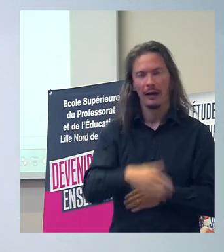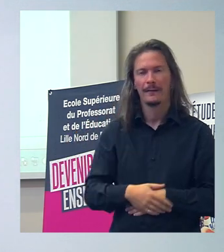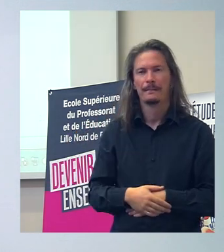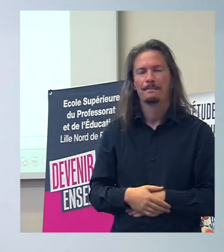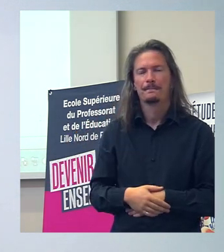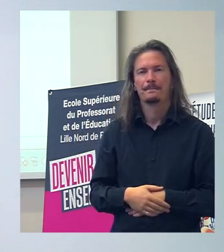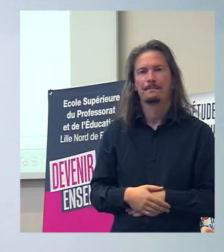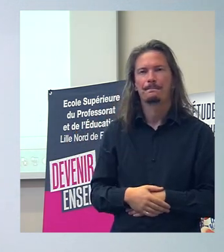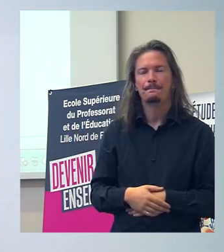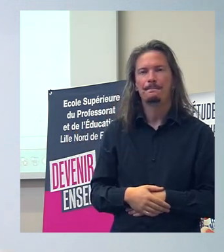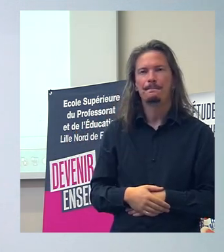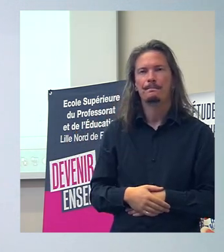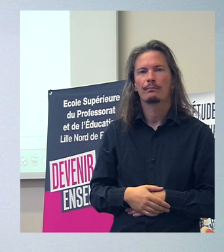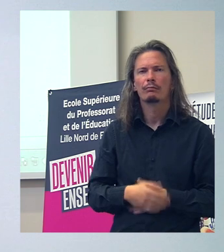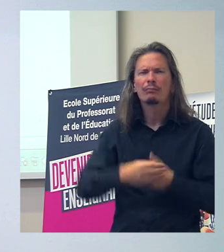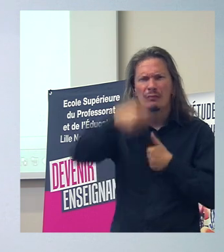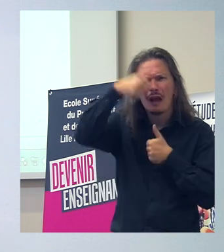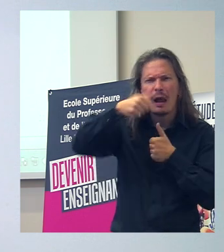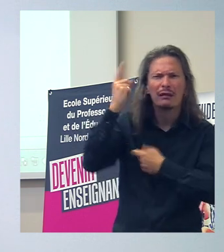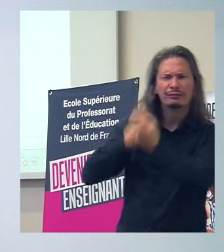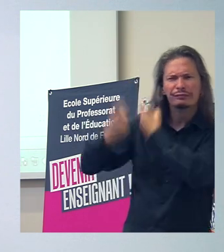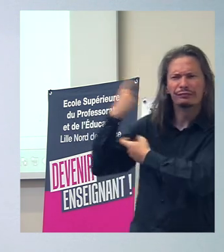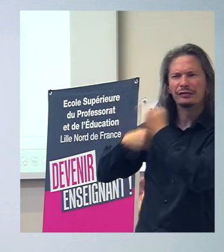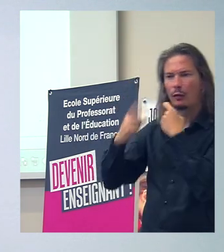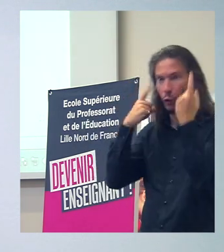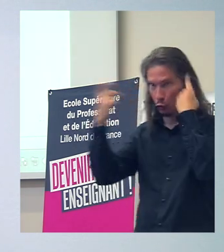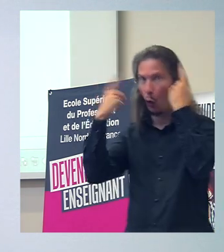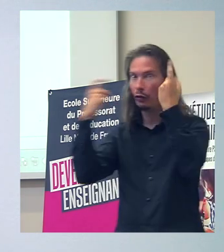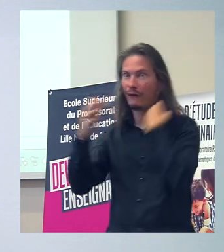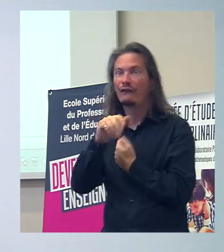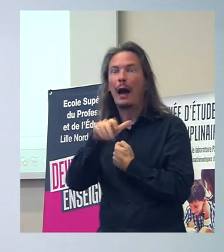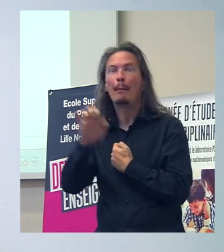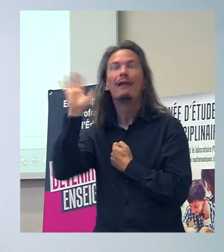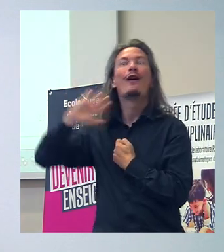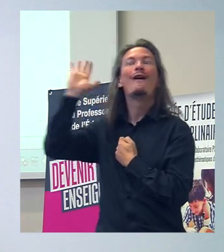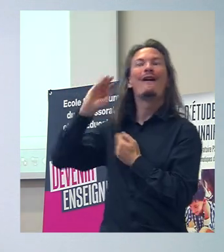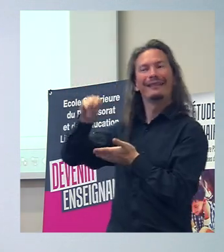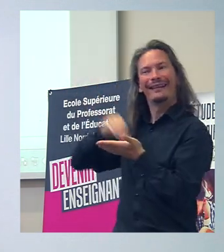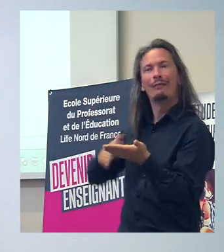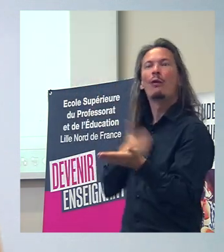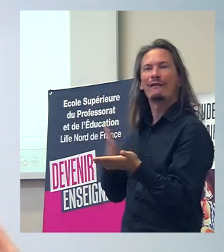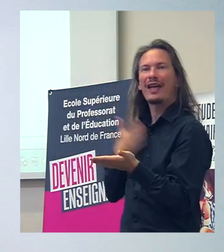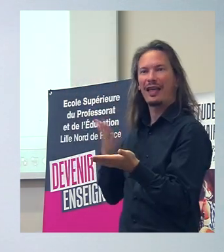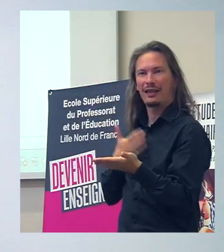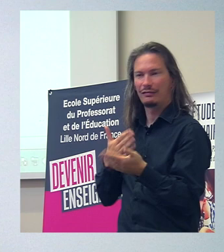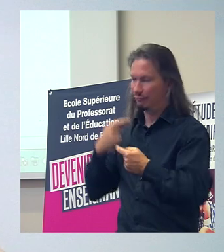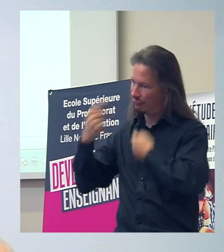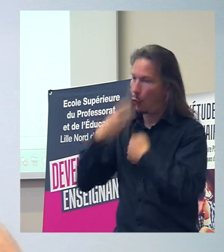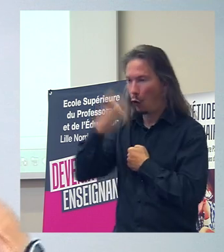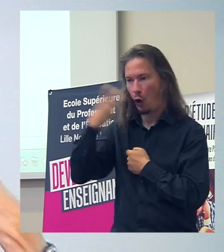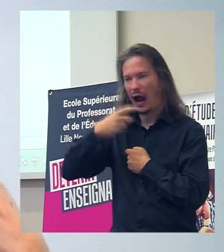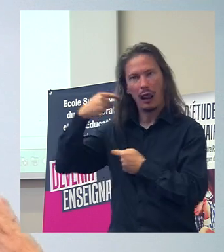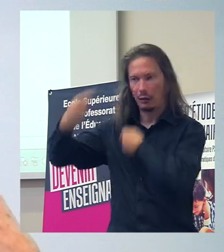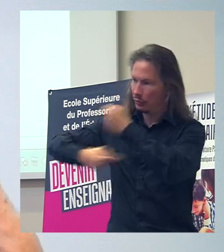Je vous rappelle que dans l'histoire de la littérature, les contes et les fables, c'était une tradition orale